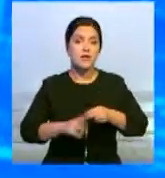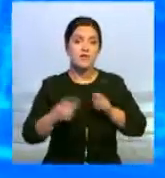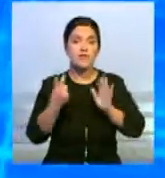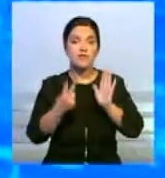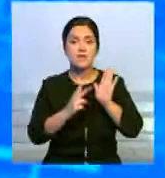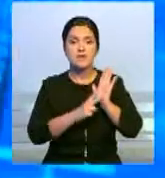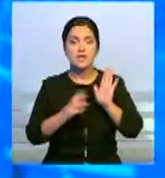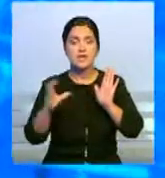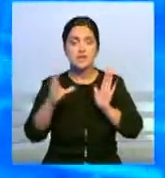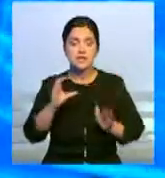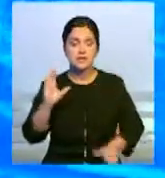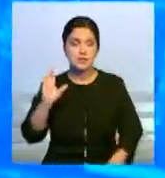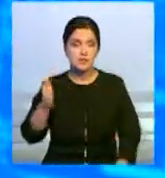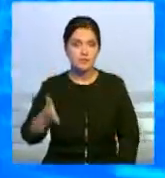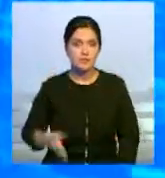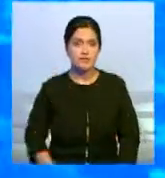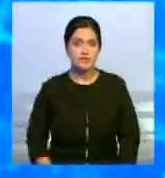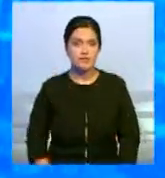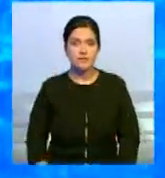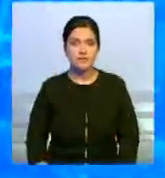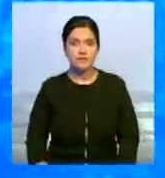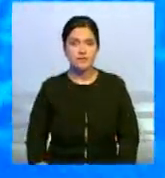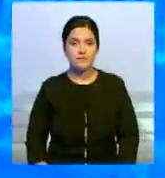состязания завершатся они 27 сентября